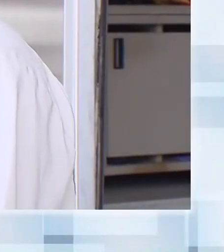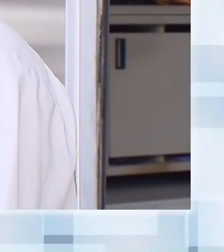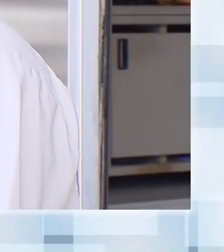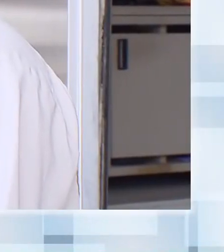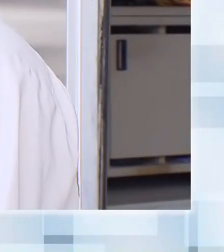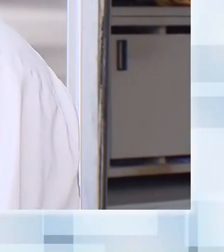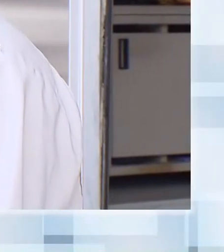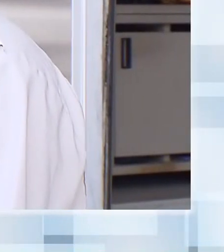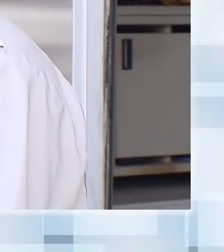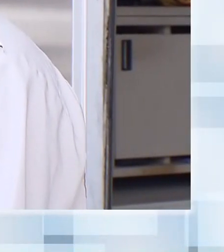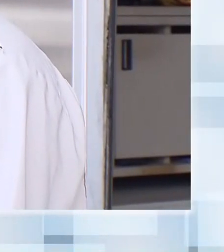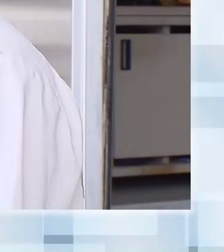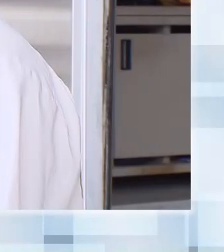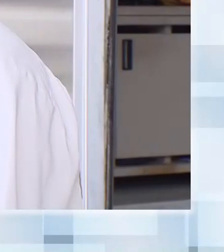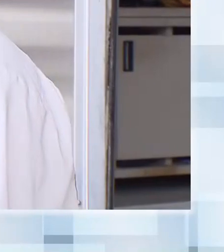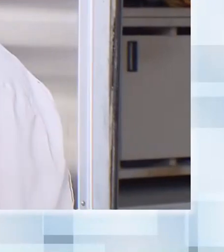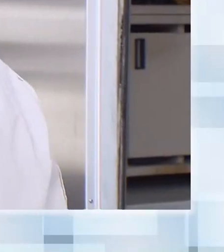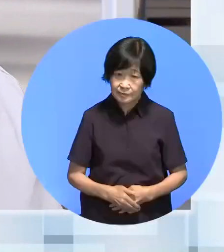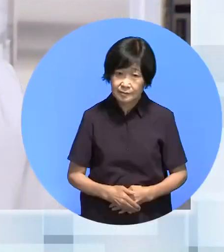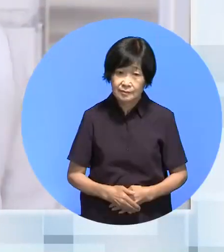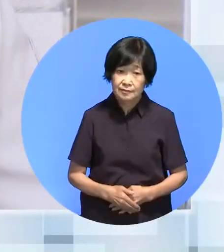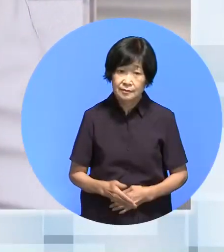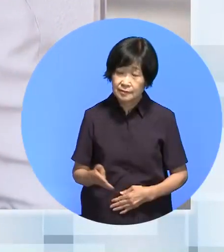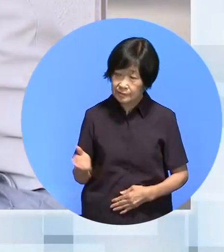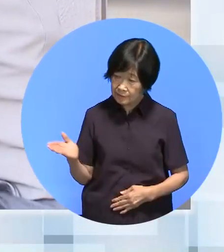次に体を冷やしていきます。